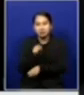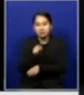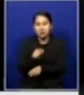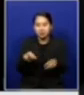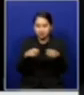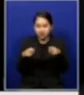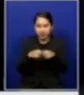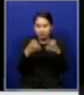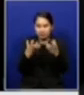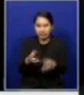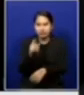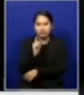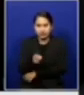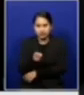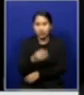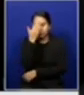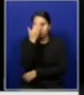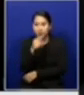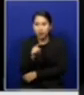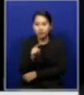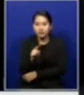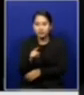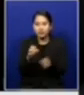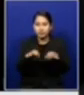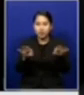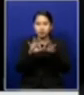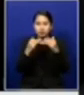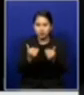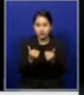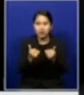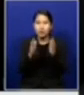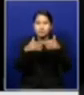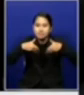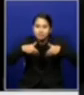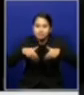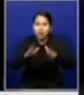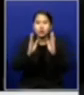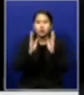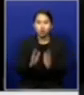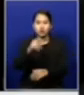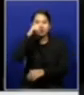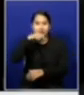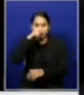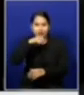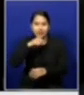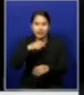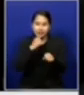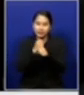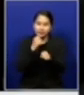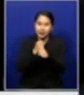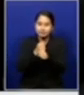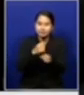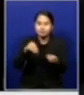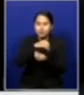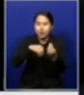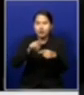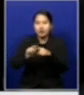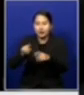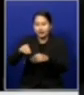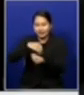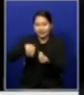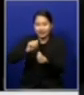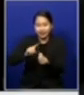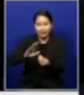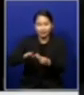างยิ่งนะครับเพราะว่าควรปล่อยให้คนไทยทำมาหากินฟื้นฟูเศรษฐกิจถ้ายังคง